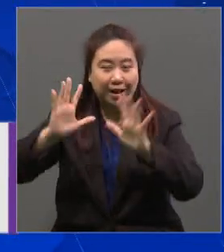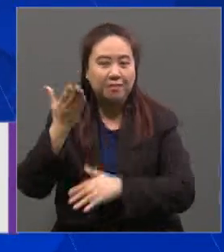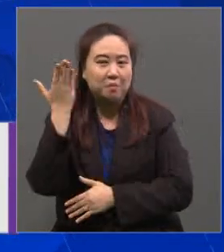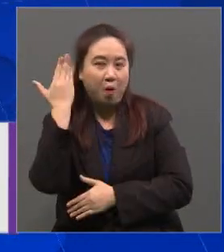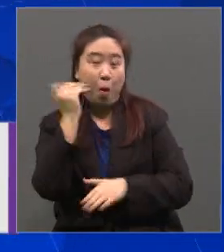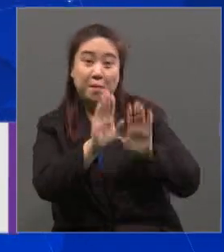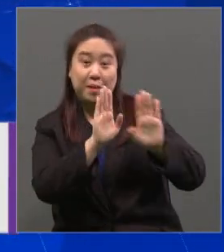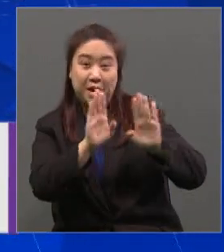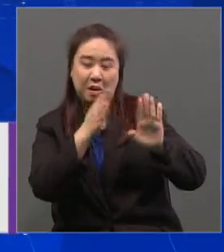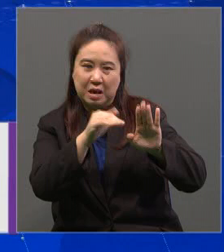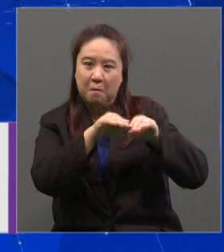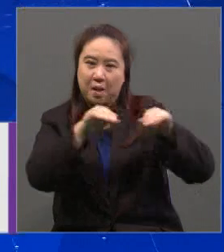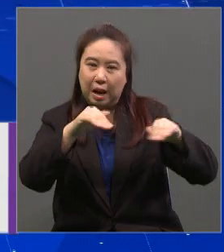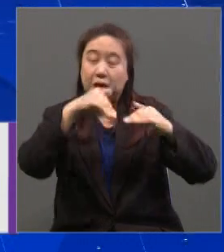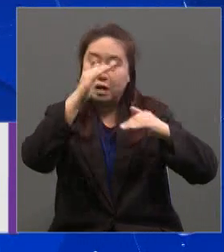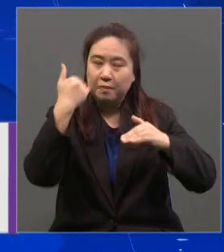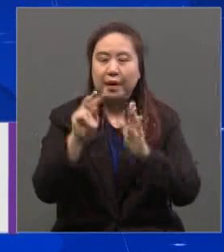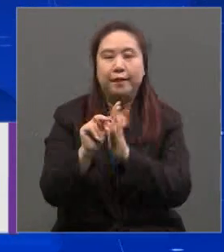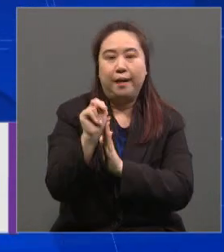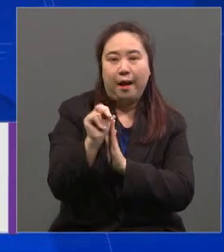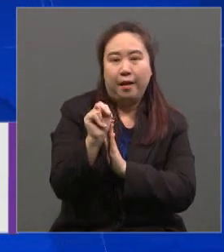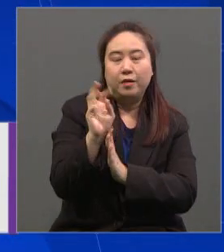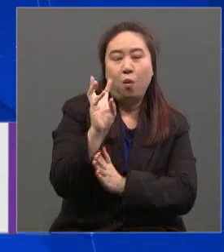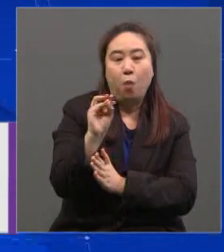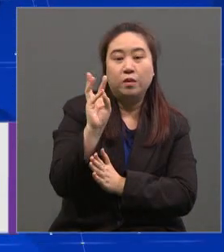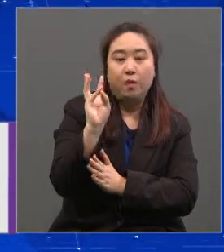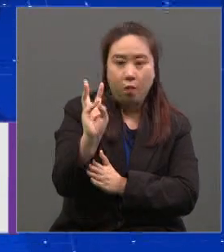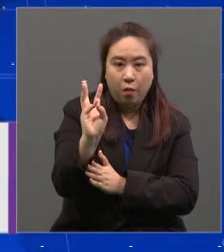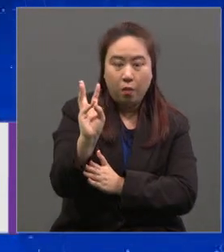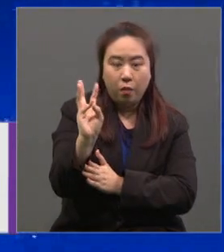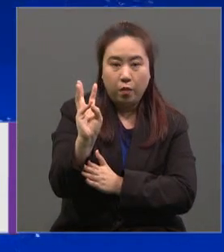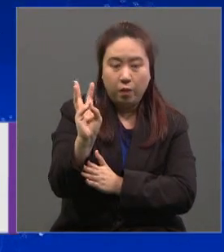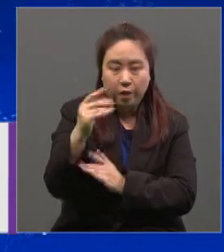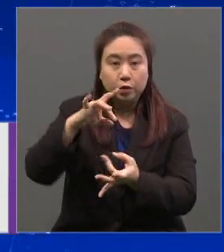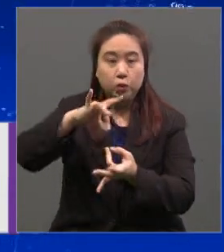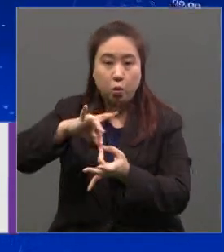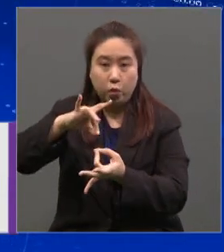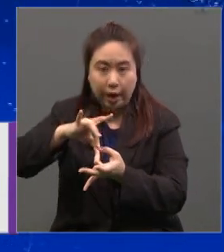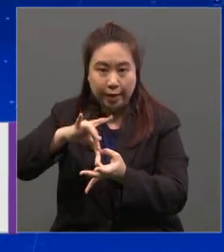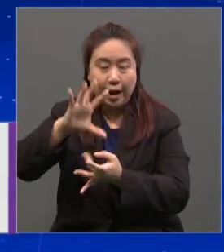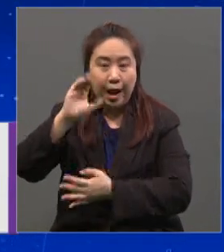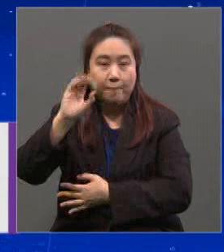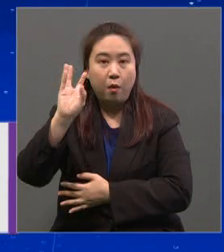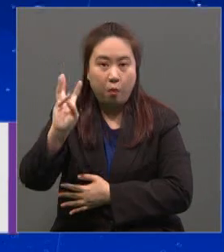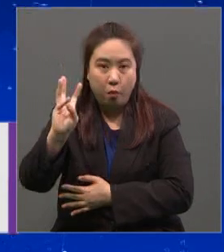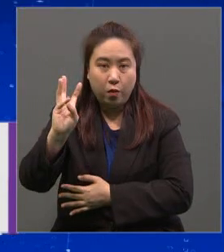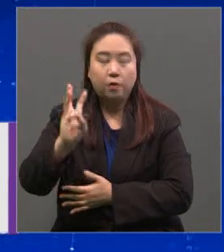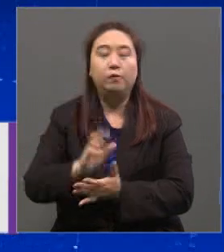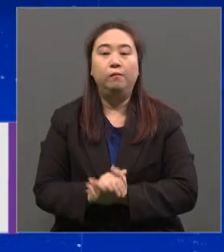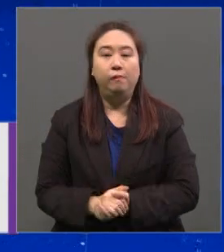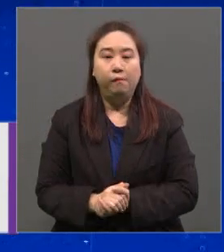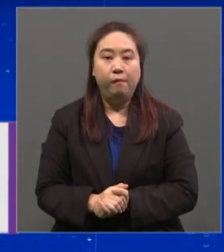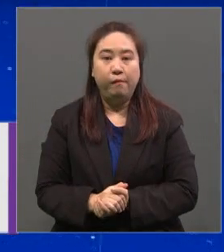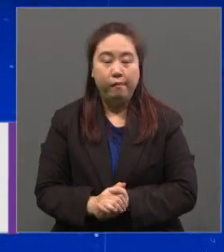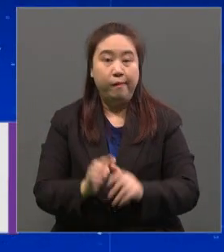โดยพบเกินค่ามาตรฐานที่จังหวัดน่านว่าได้ 66ไมโครกรัมต่อลูกบาศก์เมตรและที่สุโขทัย 56ไมโครกรัมต่อลูก